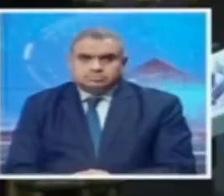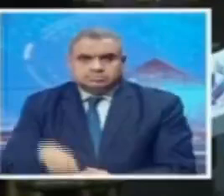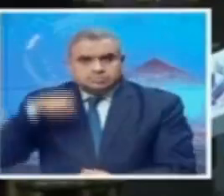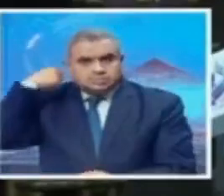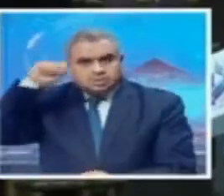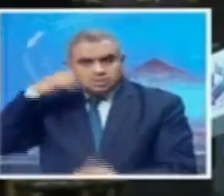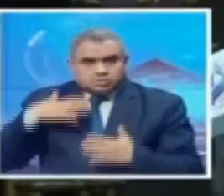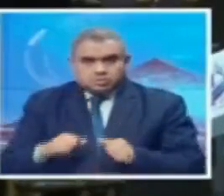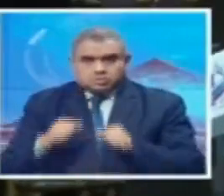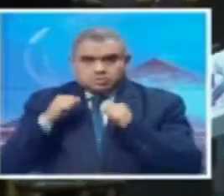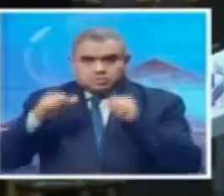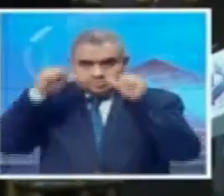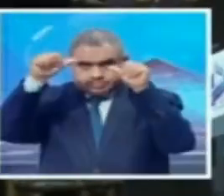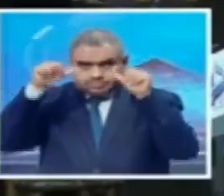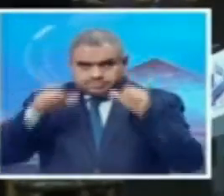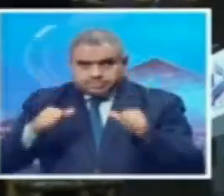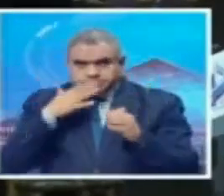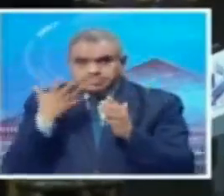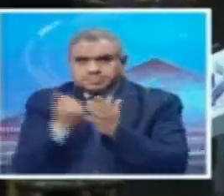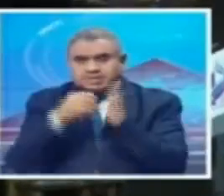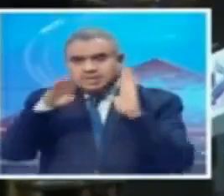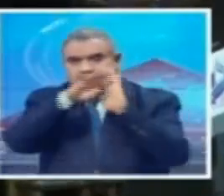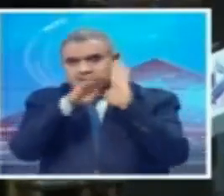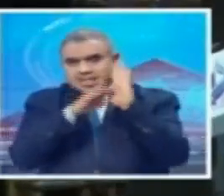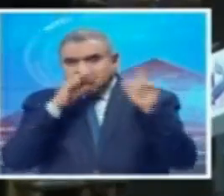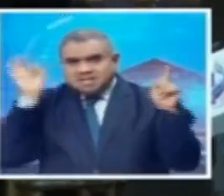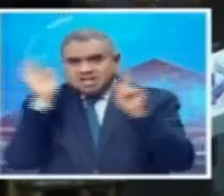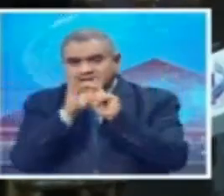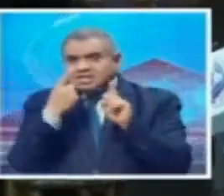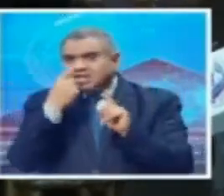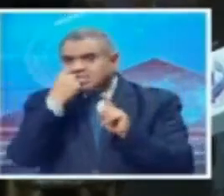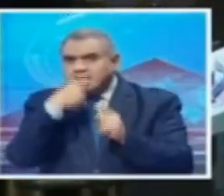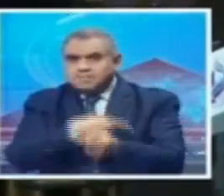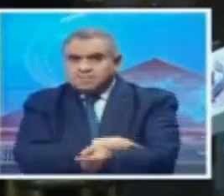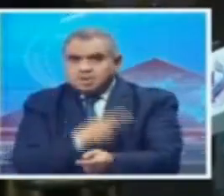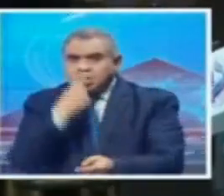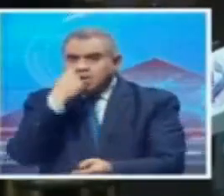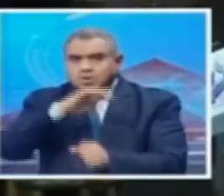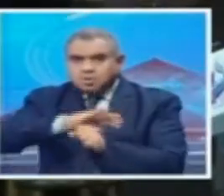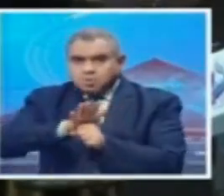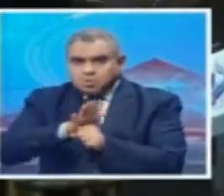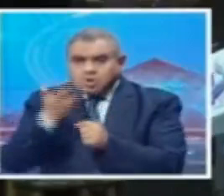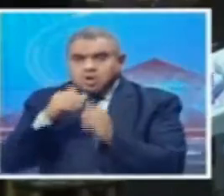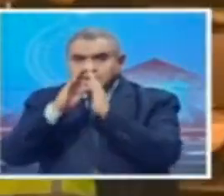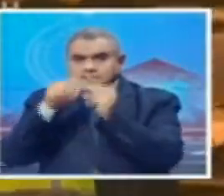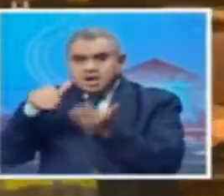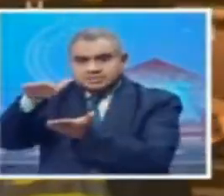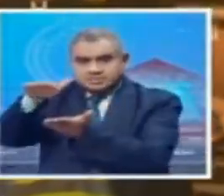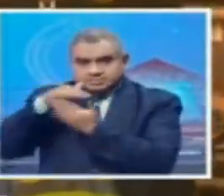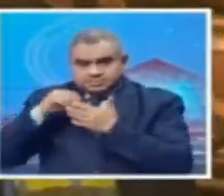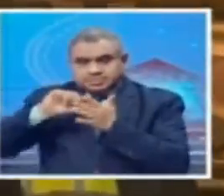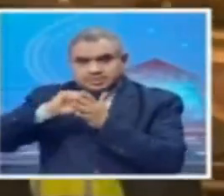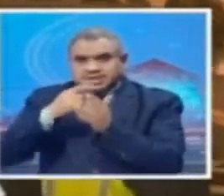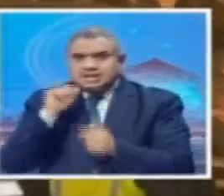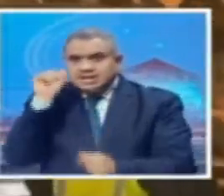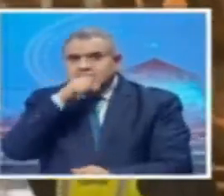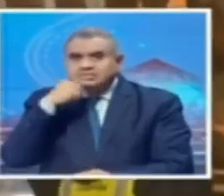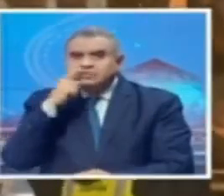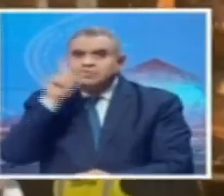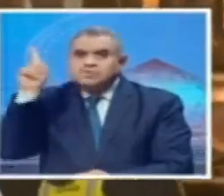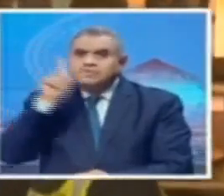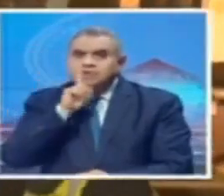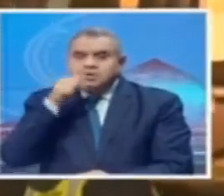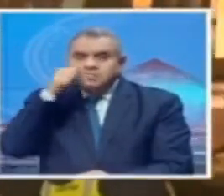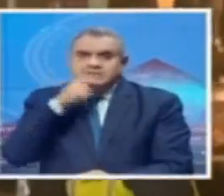وزيرة الصحة تعلن توسيع الشرائح المستهدفة من التطعيم بلقاحات كورونا، ومصر تستقبل شحنة جديدة من سينوفارم